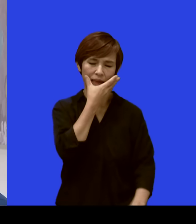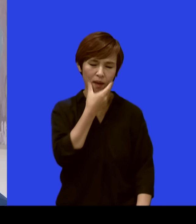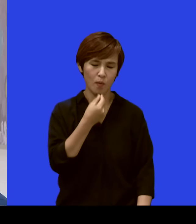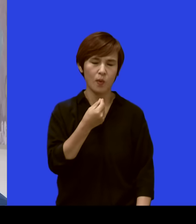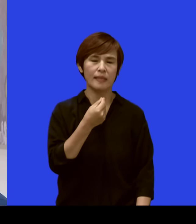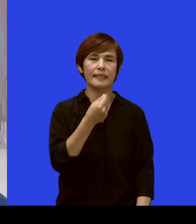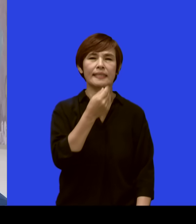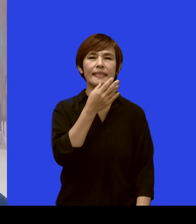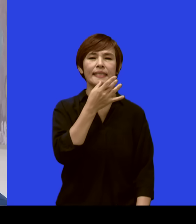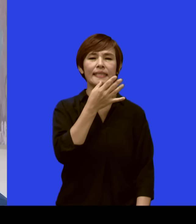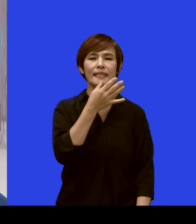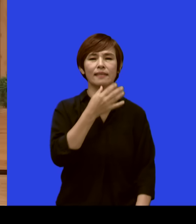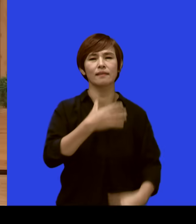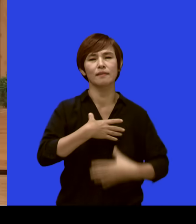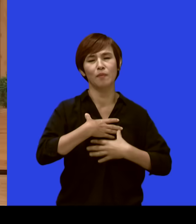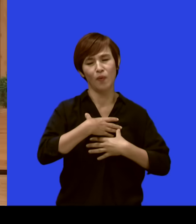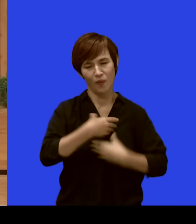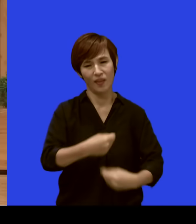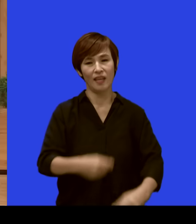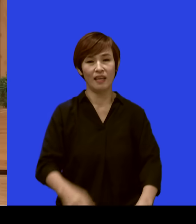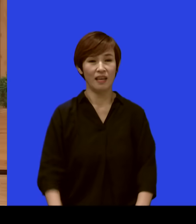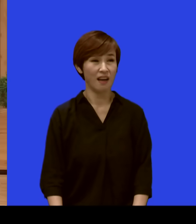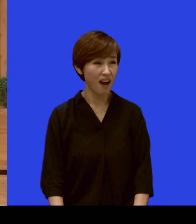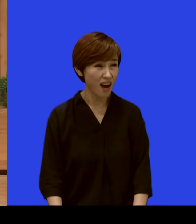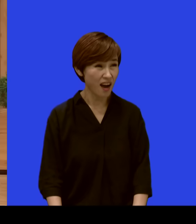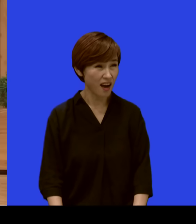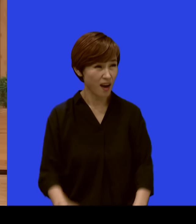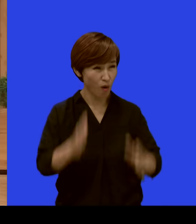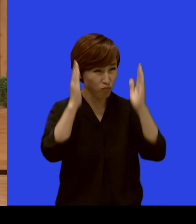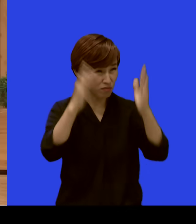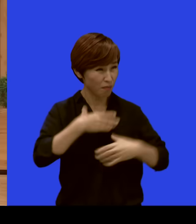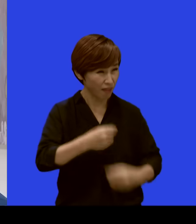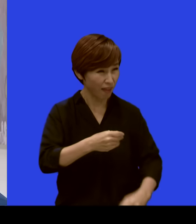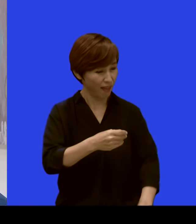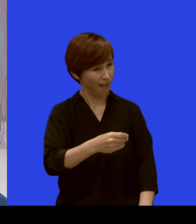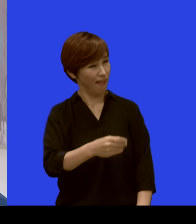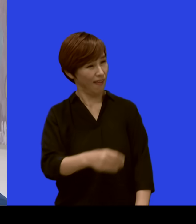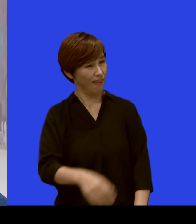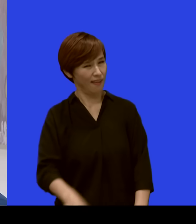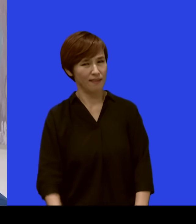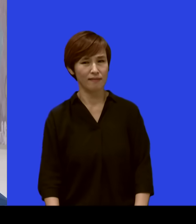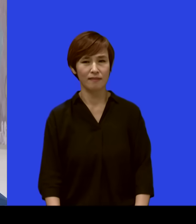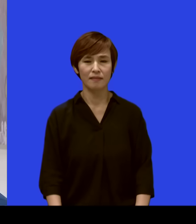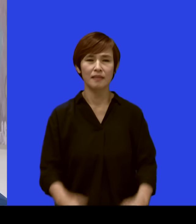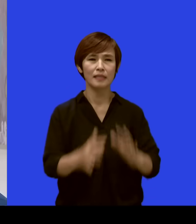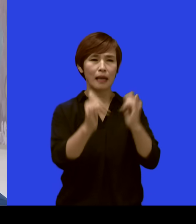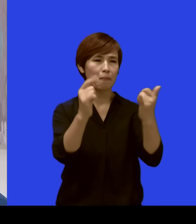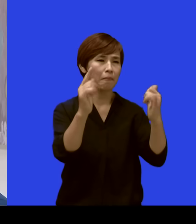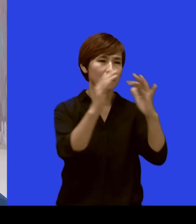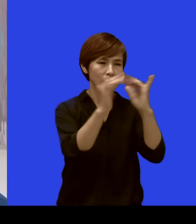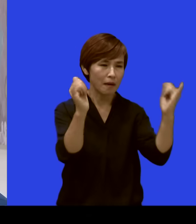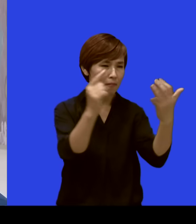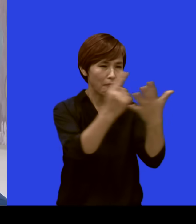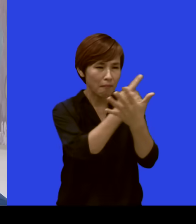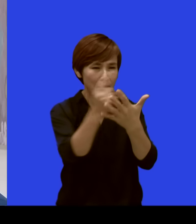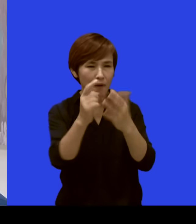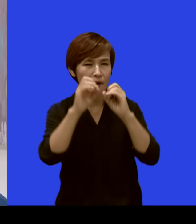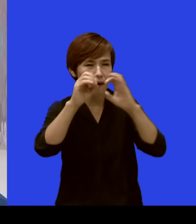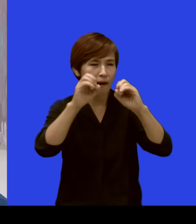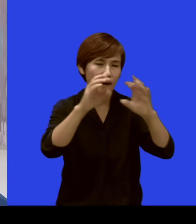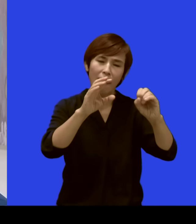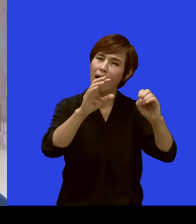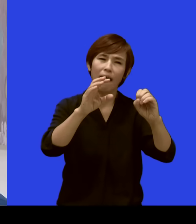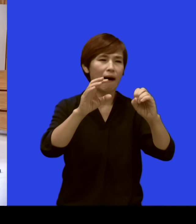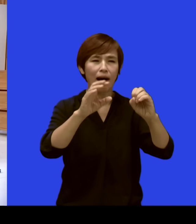제가 편안하구나. 그게 저에게 편안하구나. 근데 사람들 만나고 전도하러 가고 이러는 건